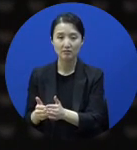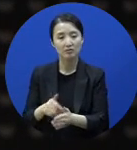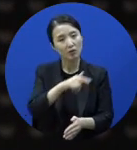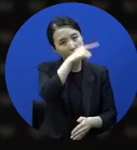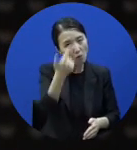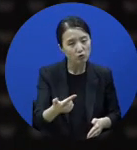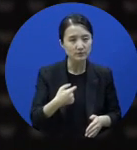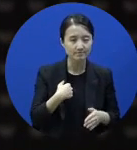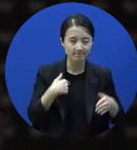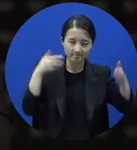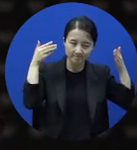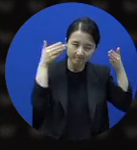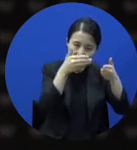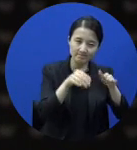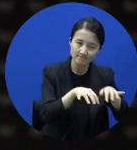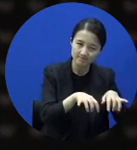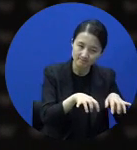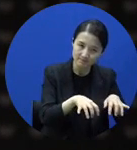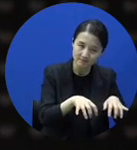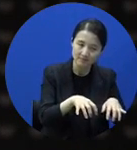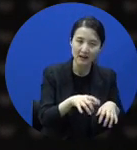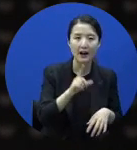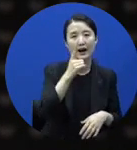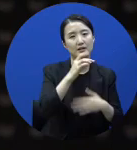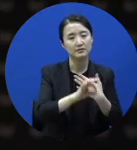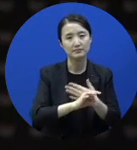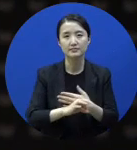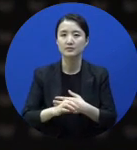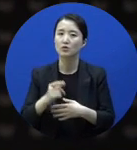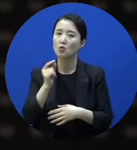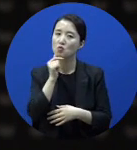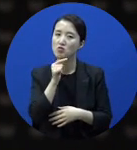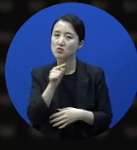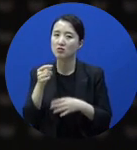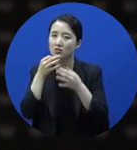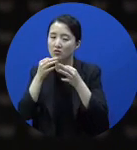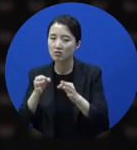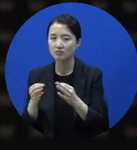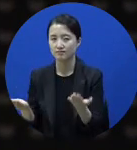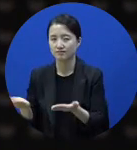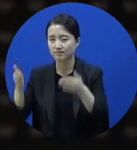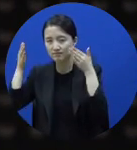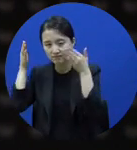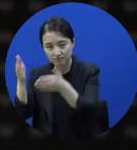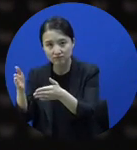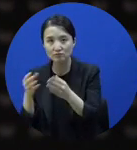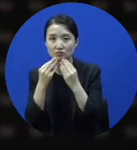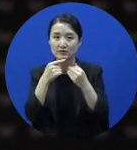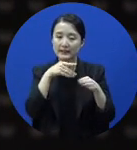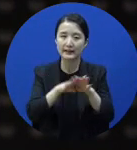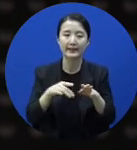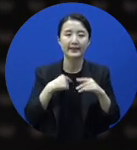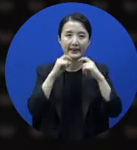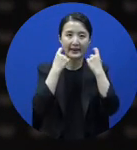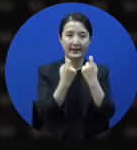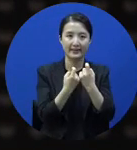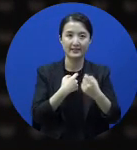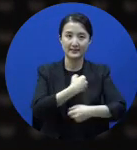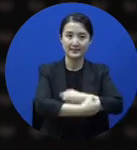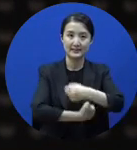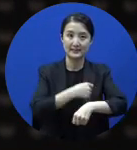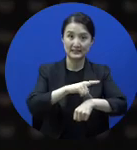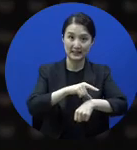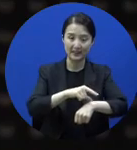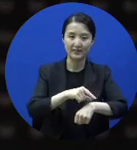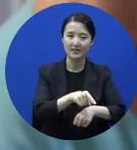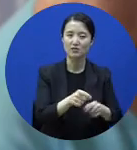선택을 좀 하는 거죠. 공간도 그래요. 시간을 내라고 하니까 어디서 시간을 내냐면 집에서 시간을 내요. 그러면 어떻게 돼요? 당연히